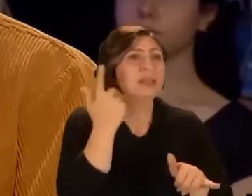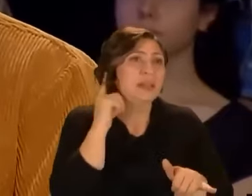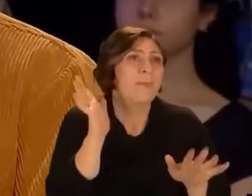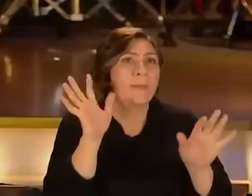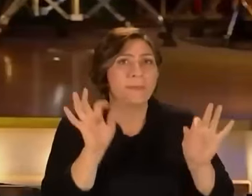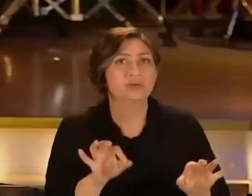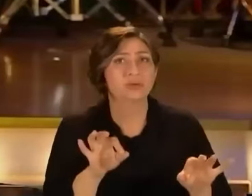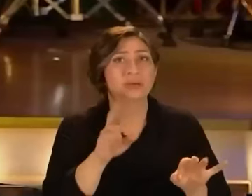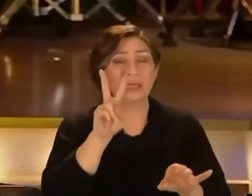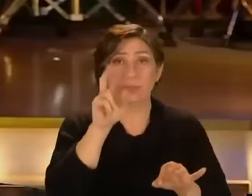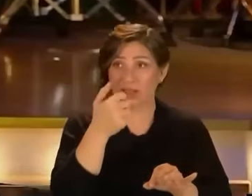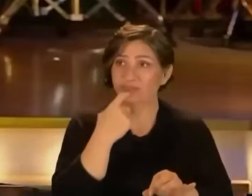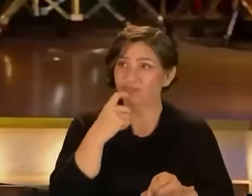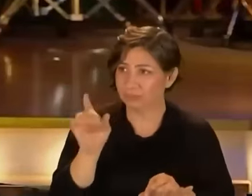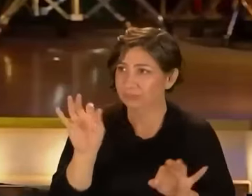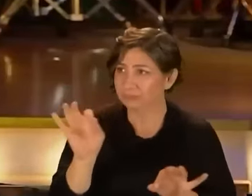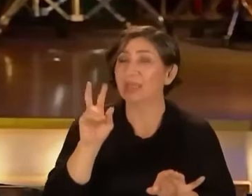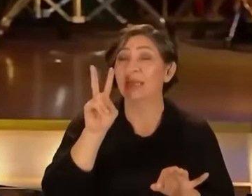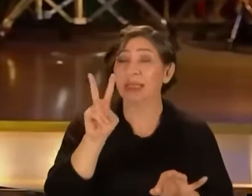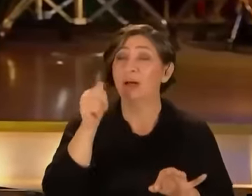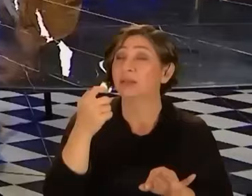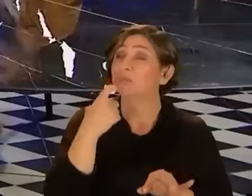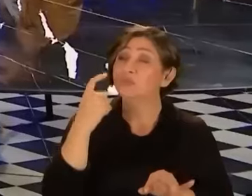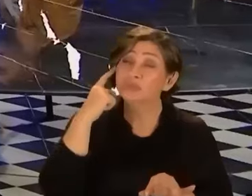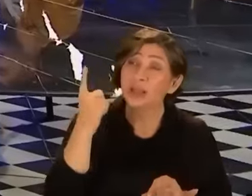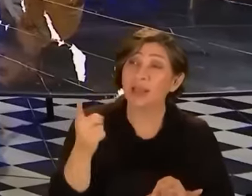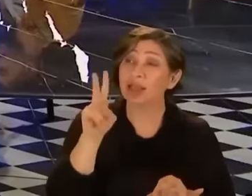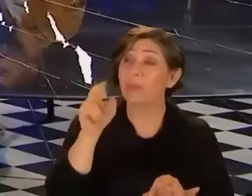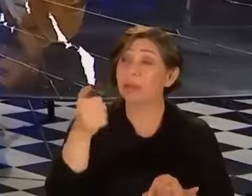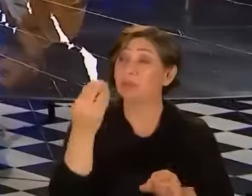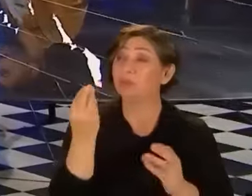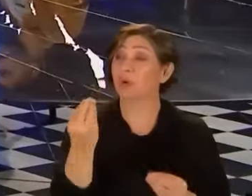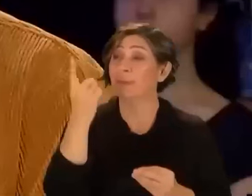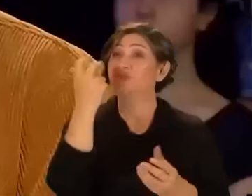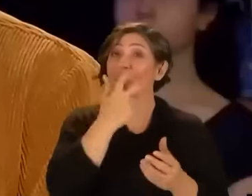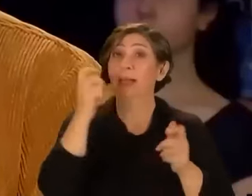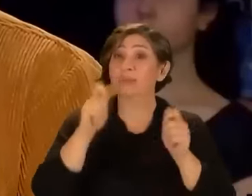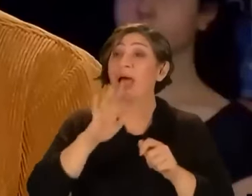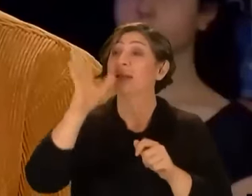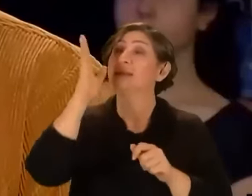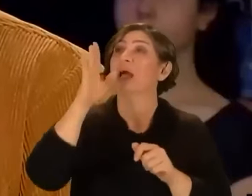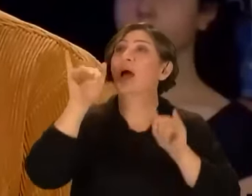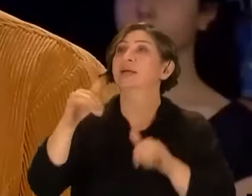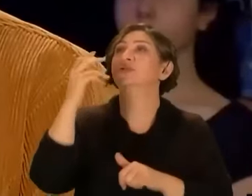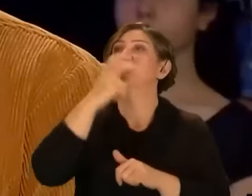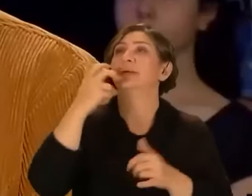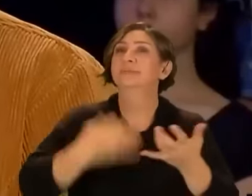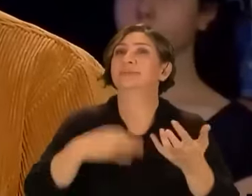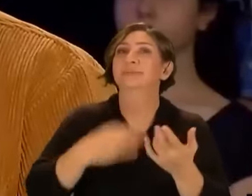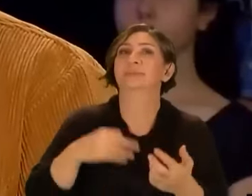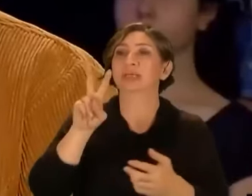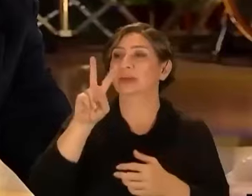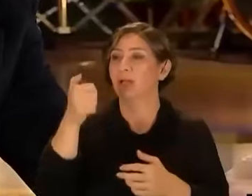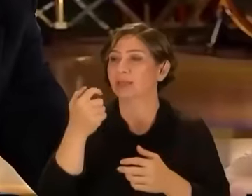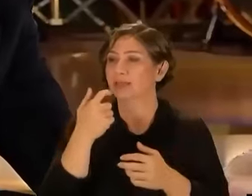dinlemiyoruz. Çok 26 yaşındasın değil mi? 26 yaşındayım. 26 yaşındasın. Düşünsene 26 yaşında çok iyi bir şarkı yapmışsın ve her gittiğin yerde aynı şarkıyı çalıyorsun. Bu